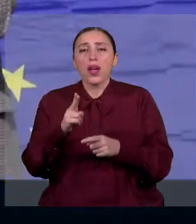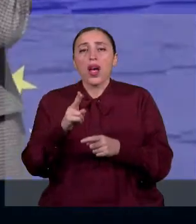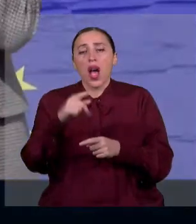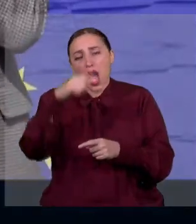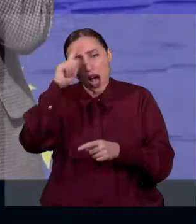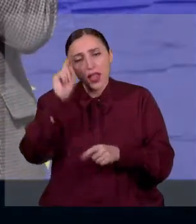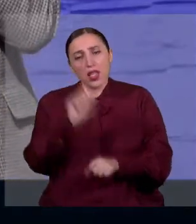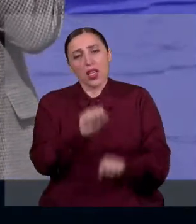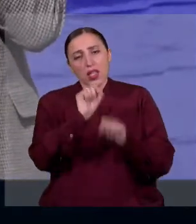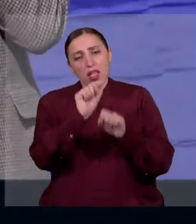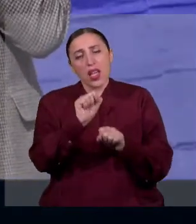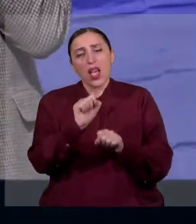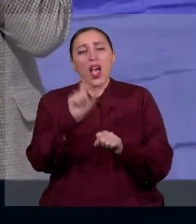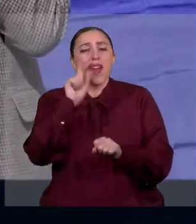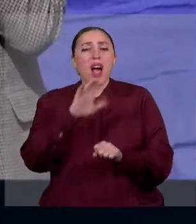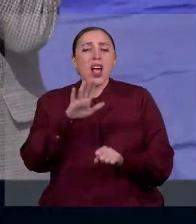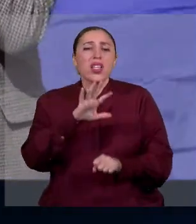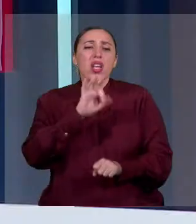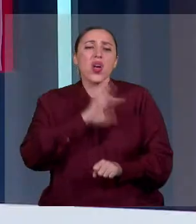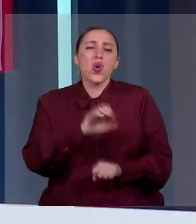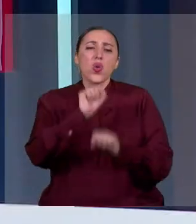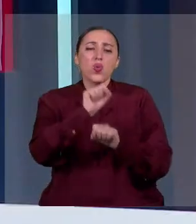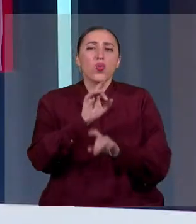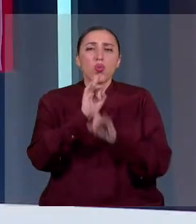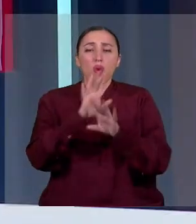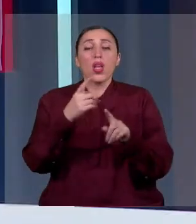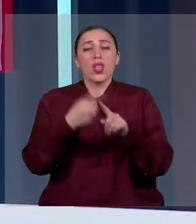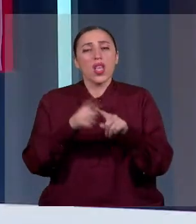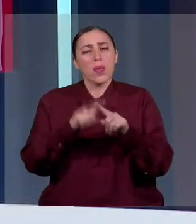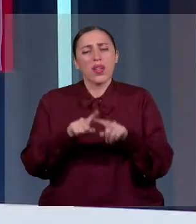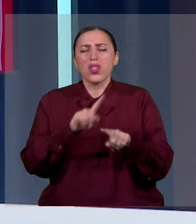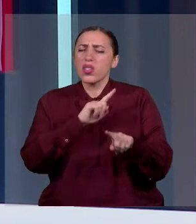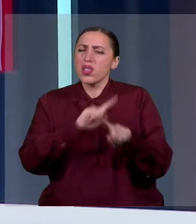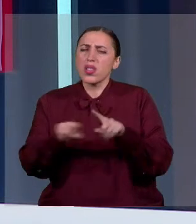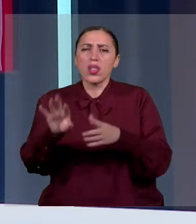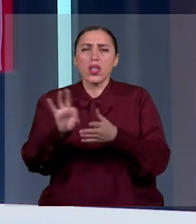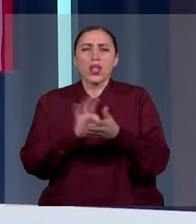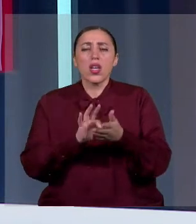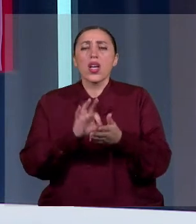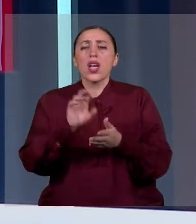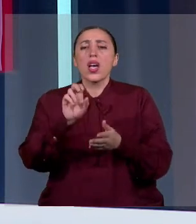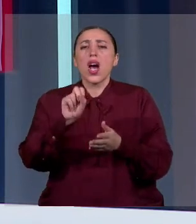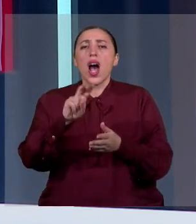երբեք չի աշխատելու Հայաստանի օգտին, հետեւաբար օր առաջ պետք է լքել